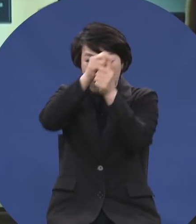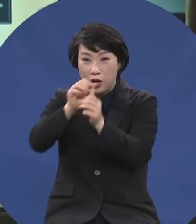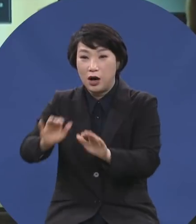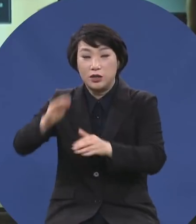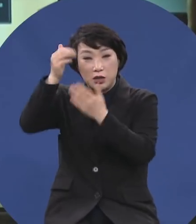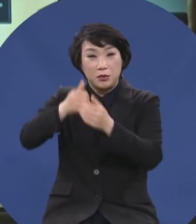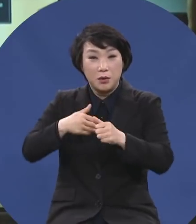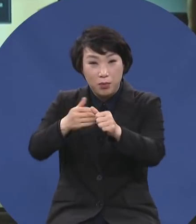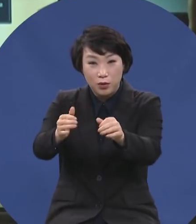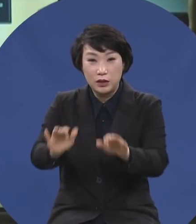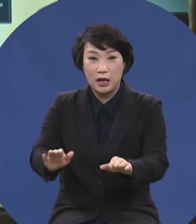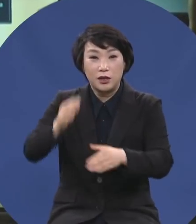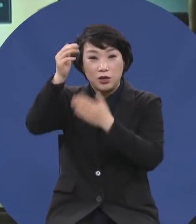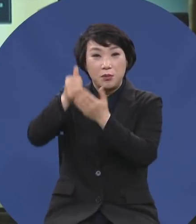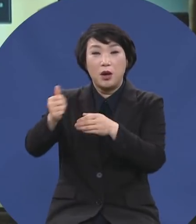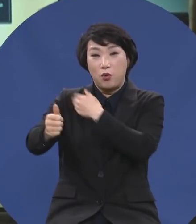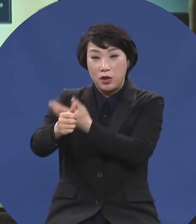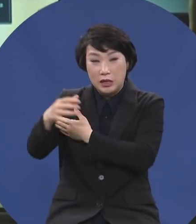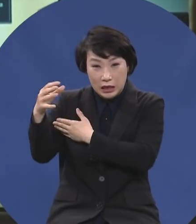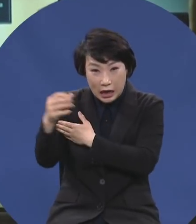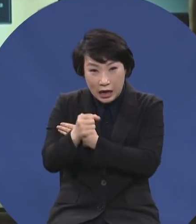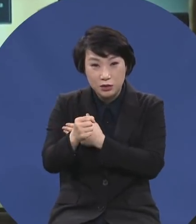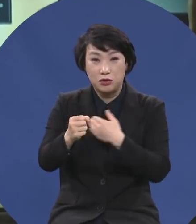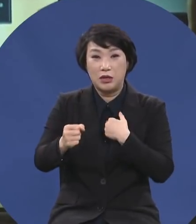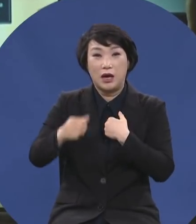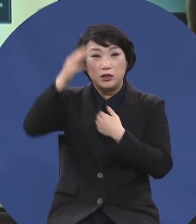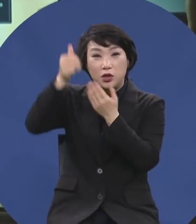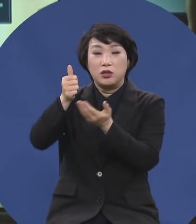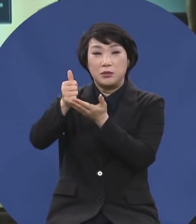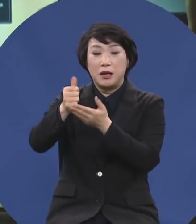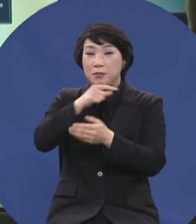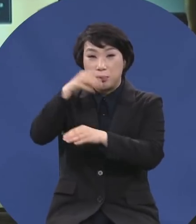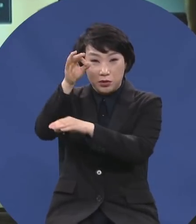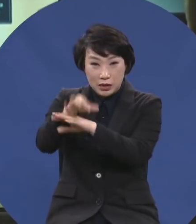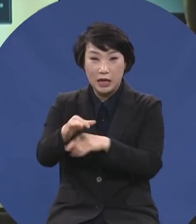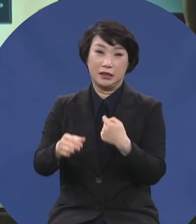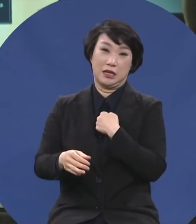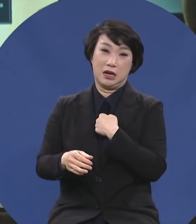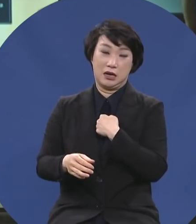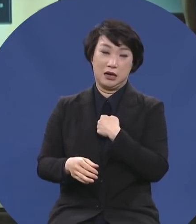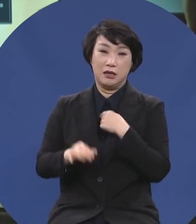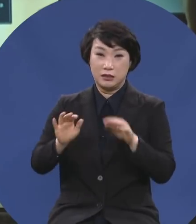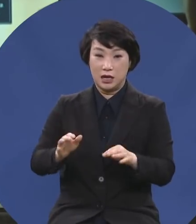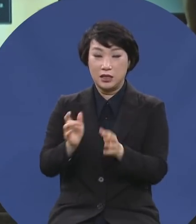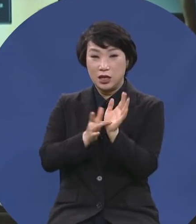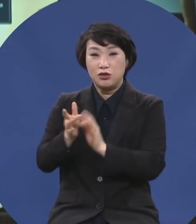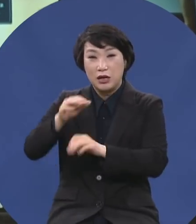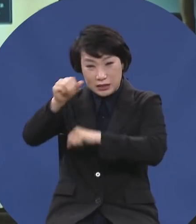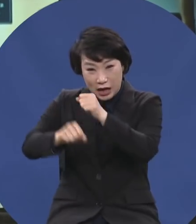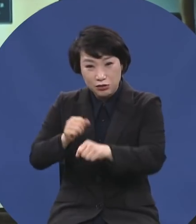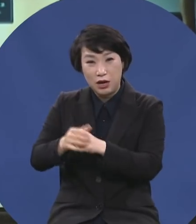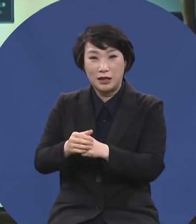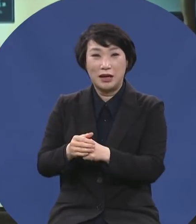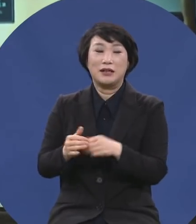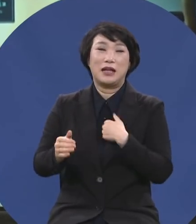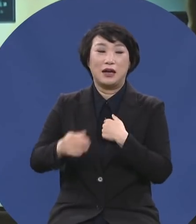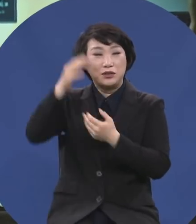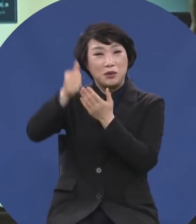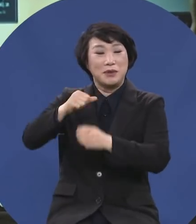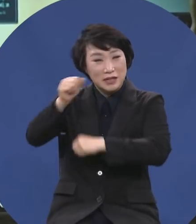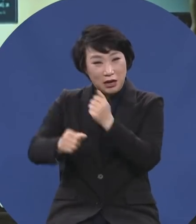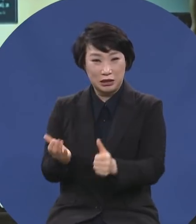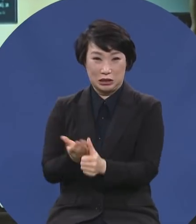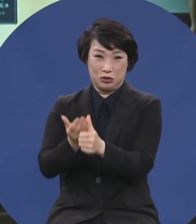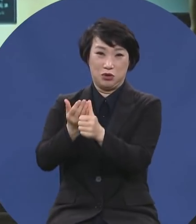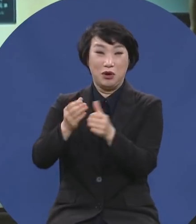성령을 보내서 성령의 권리로 성령께서 피로 사신 나를 자기 마음대로 양육하시고 키우시고